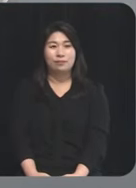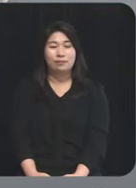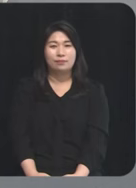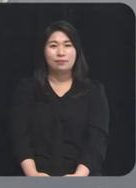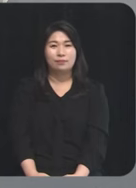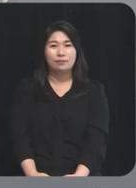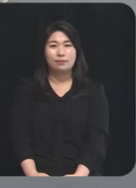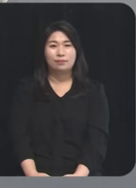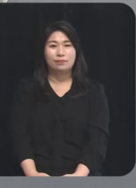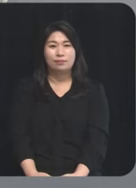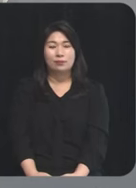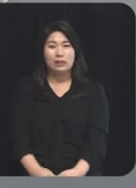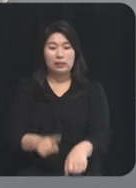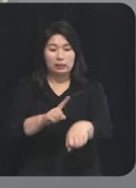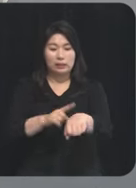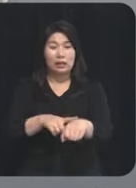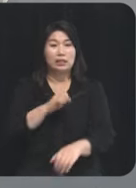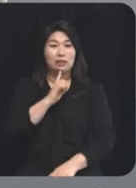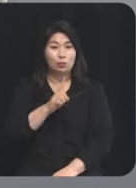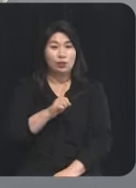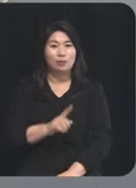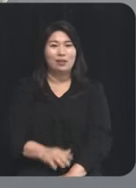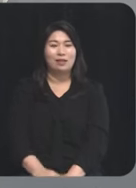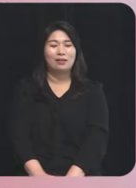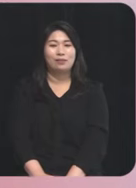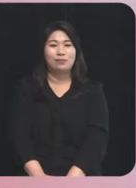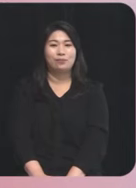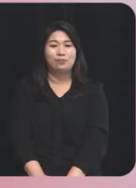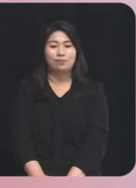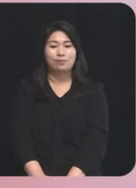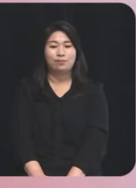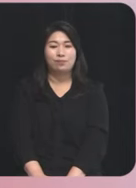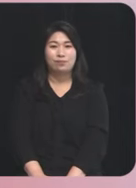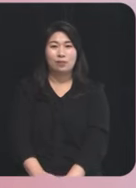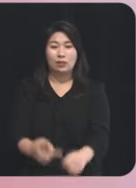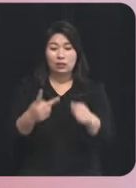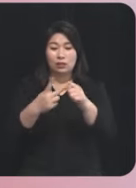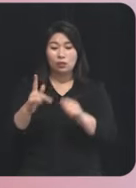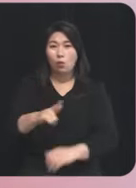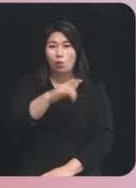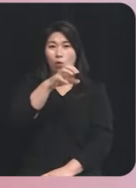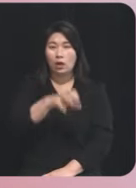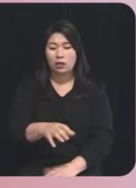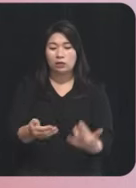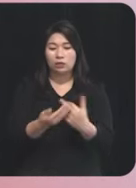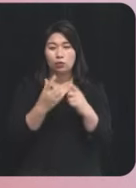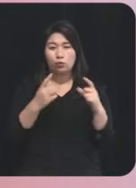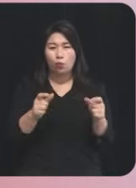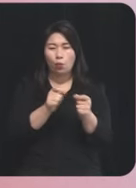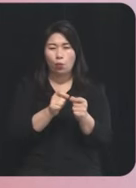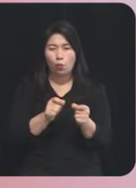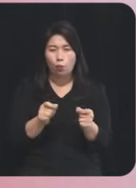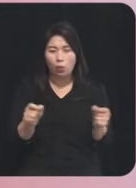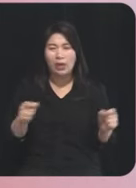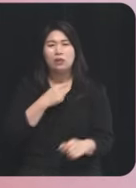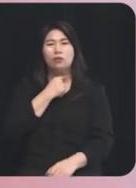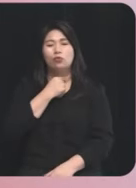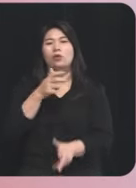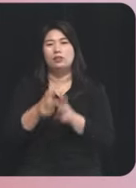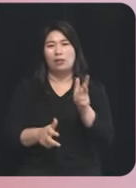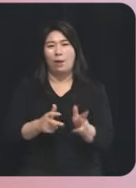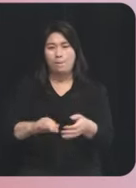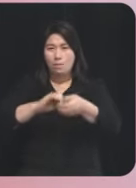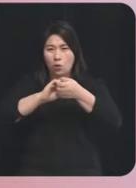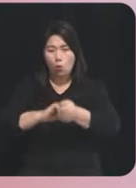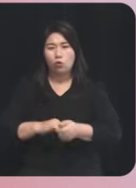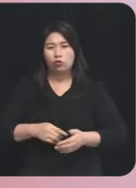주시기 바라겠습니다. 역시 1분 드리겠습니다. 네, 제2공항은 제주도의 오랜 숙원 사업입니다.